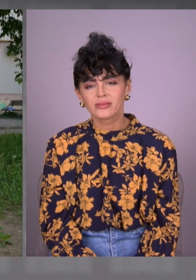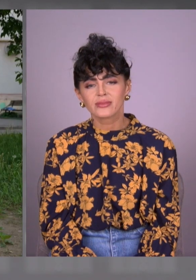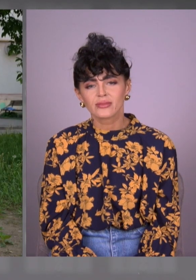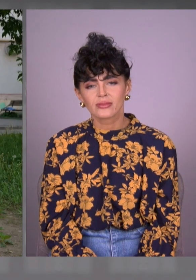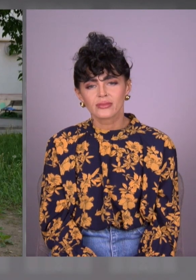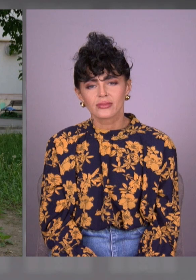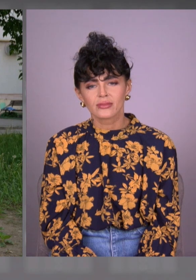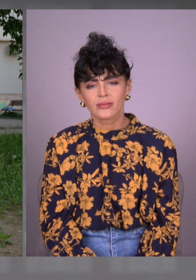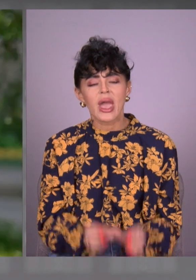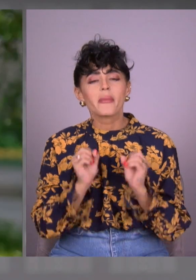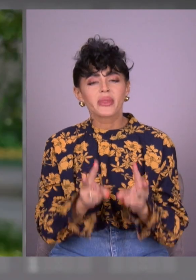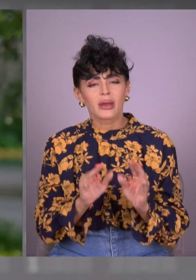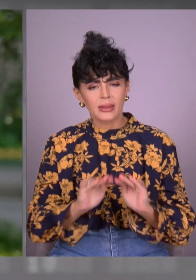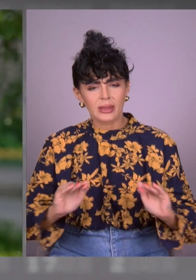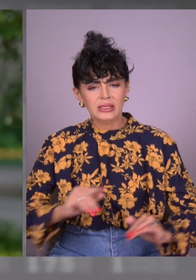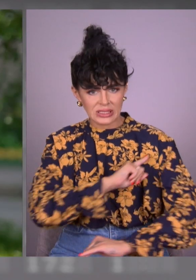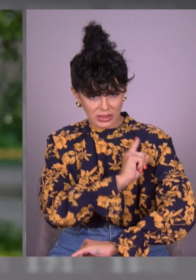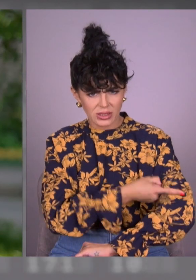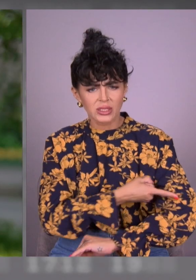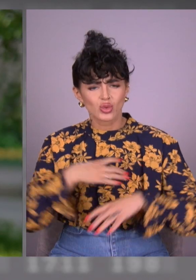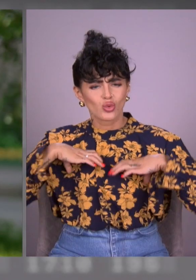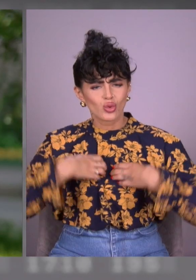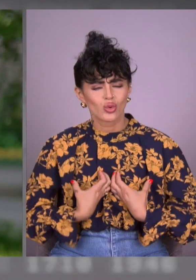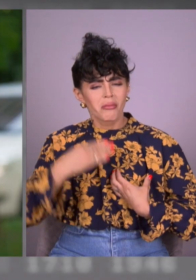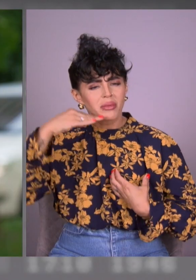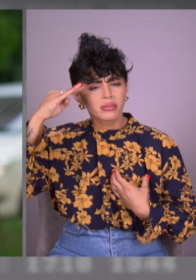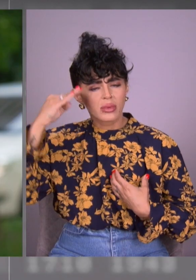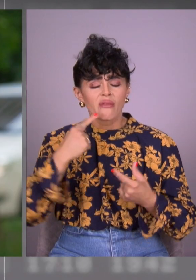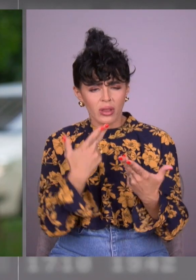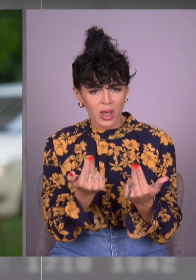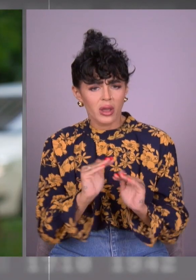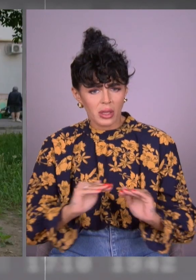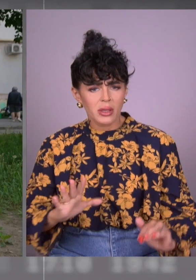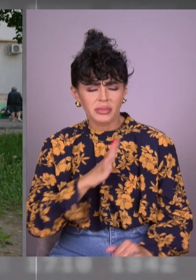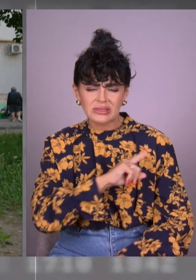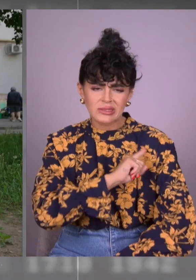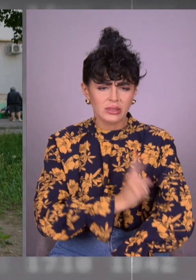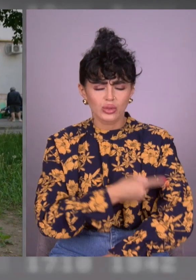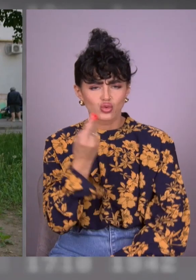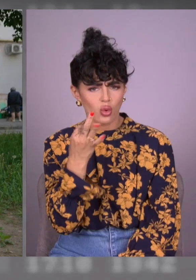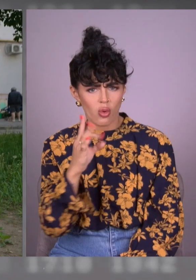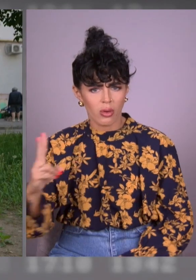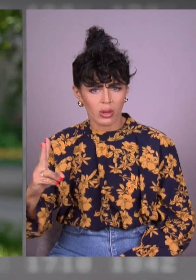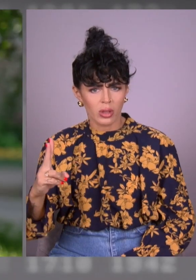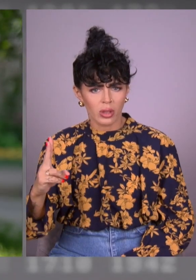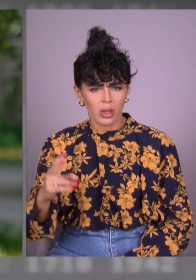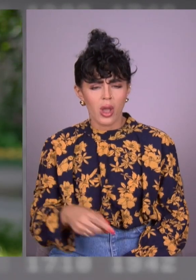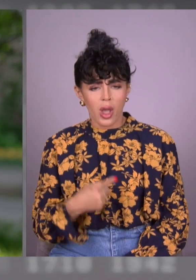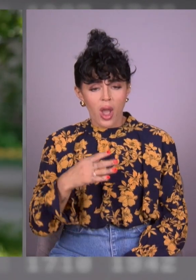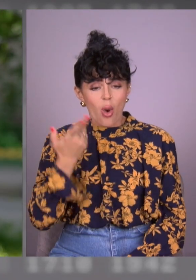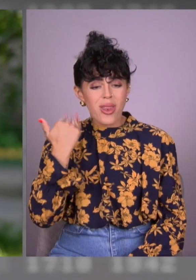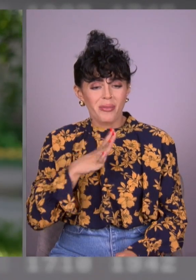Як сильно дітки сумують за ним? Діти просто шоковані були. Коли ми там перебували, такі були думки,